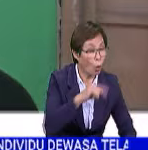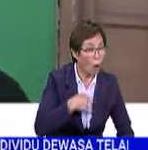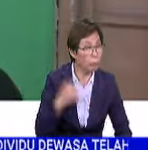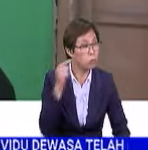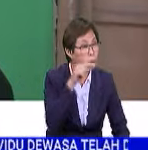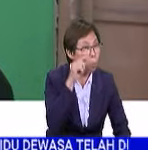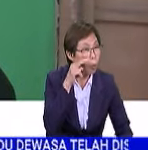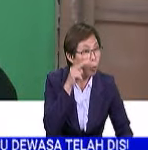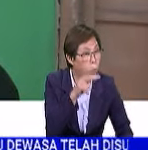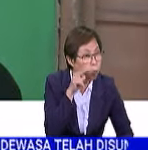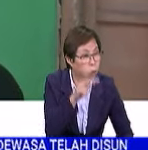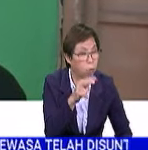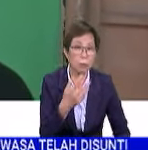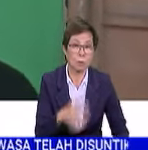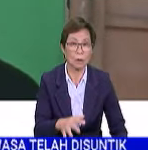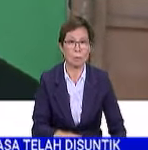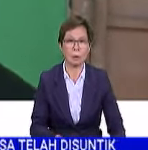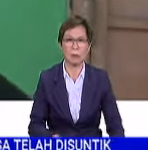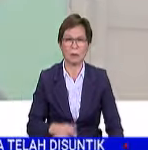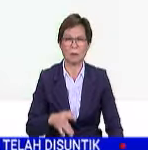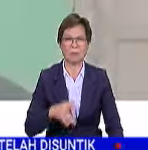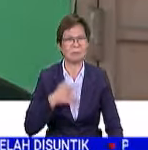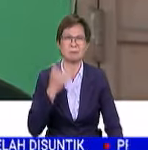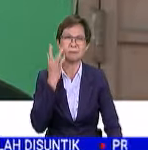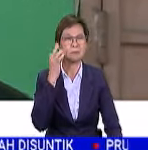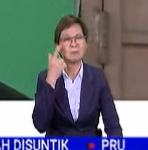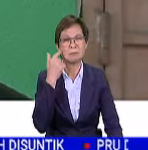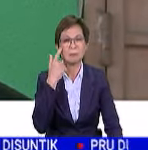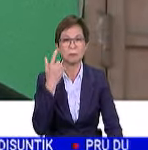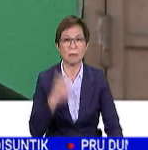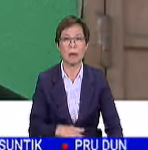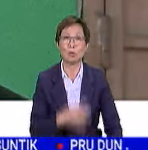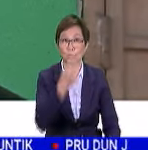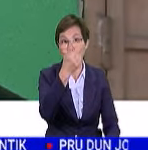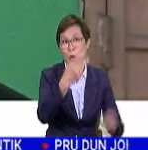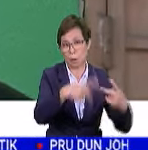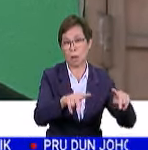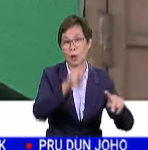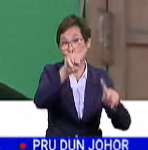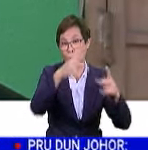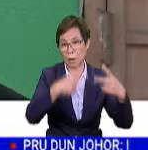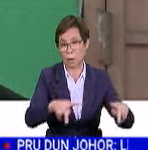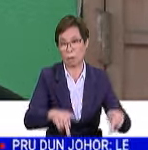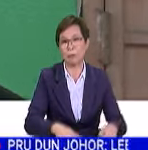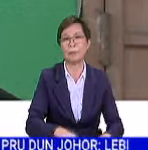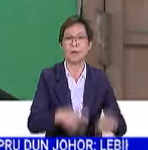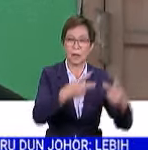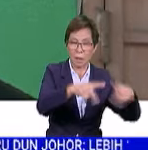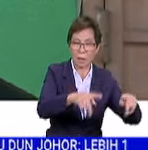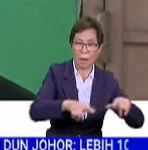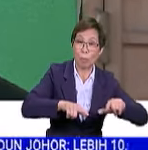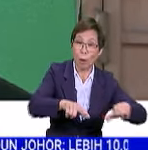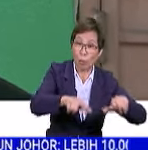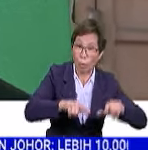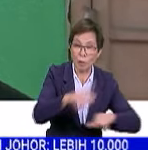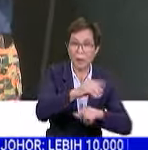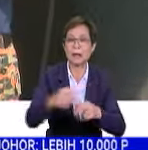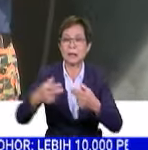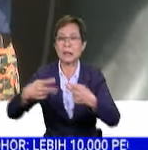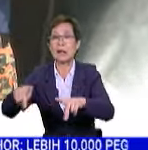tengok. Tak perasan lah. Ada dua kedai lah. Kedai perabot dengan kedai